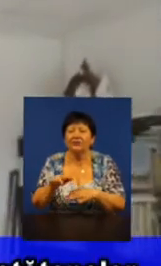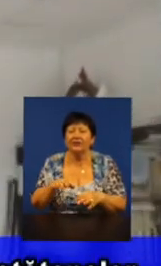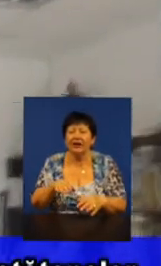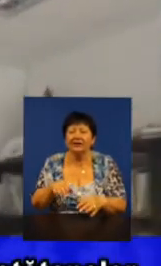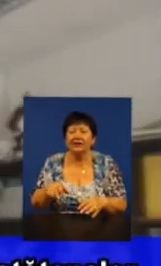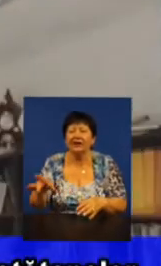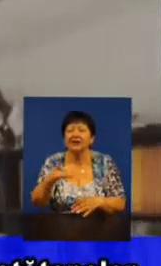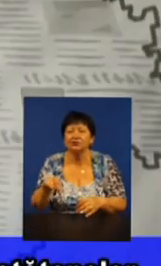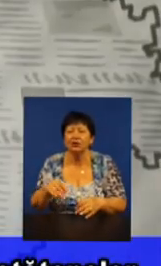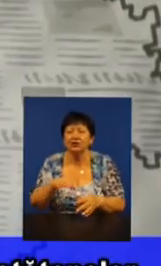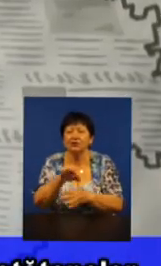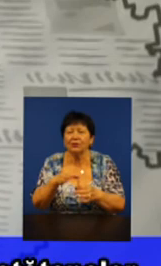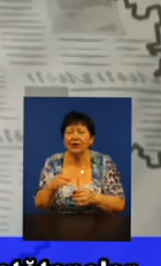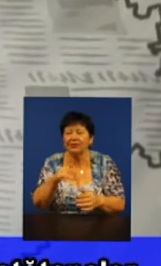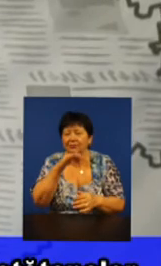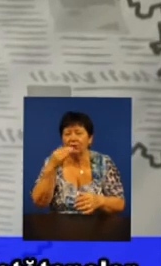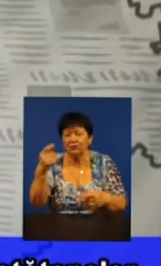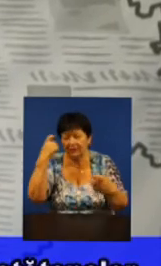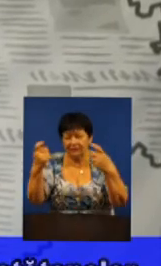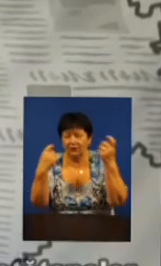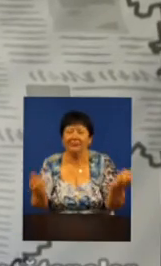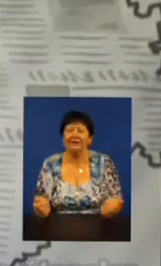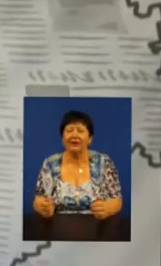tuturor! Da. Și cât mai mulți oameni informați.